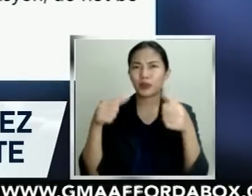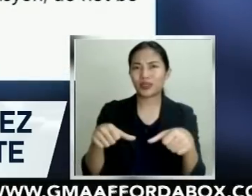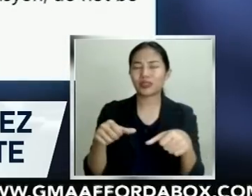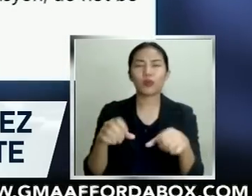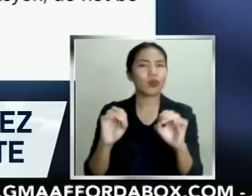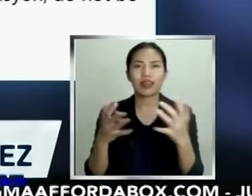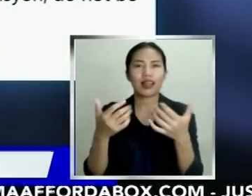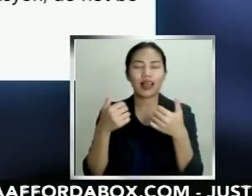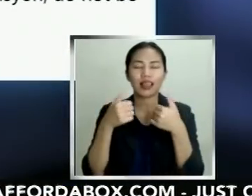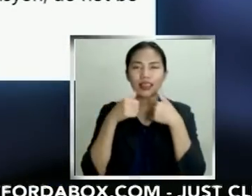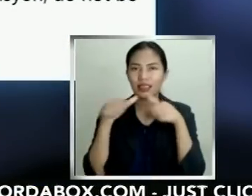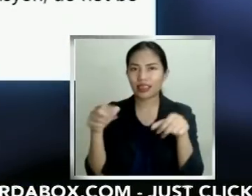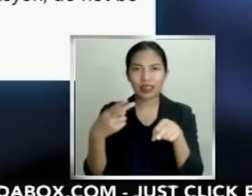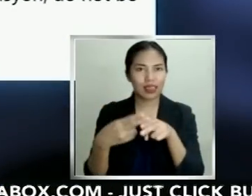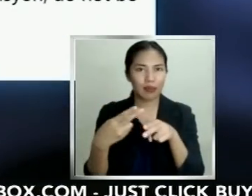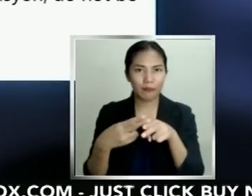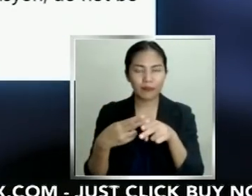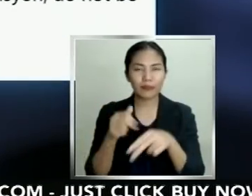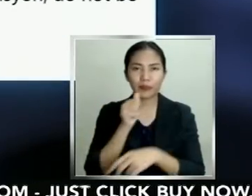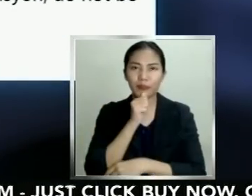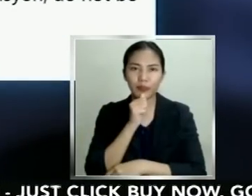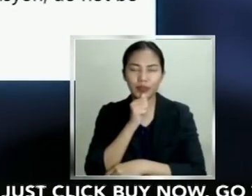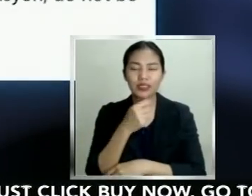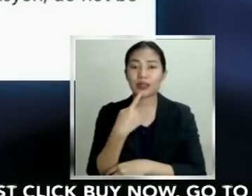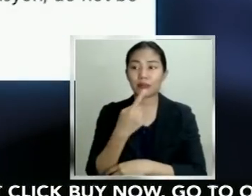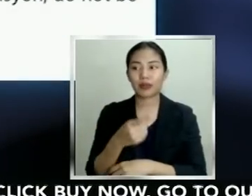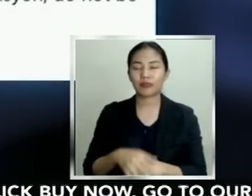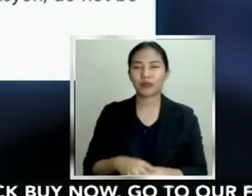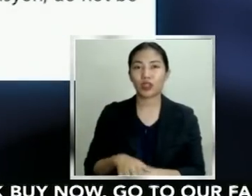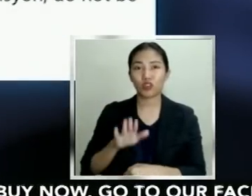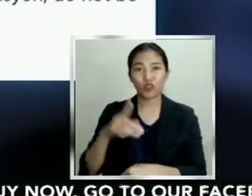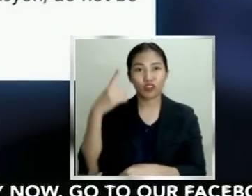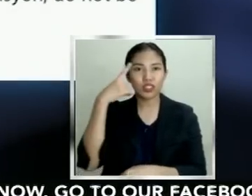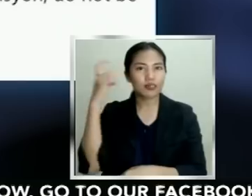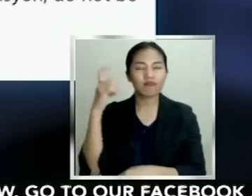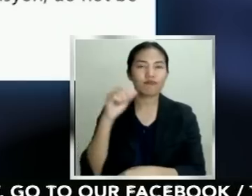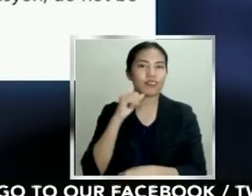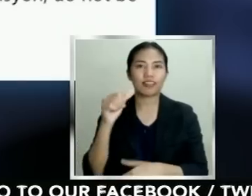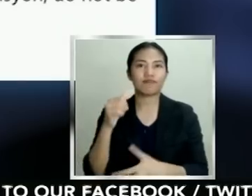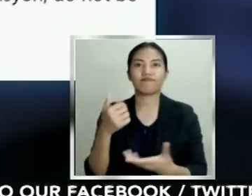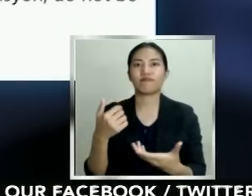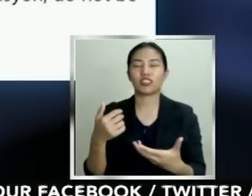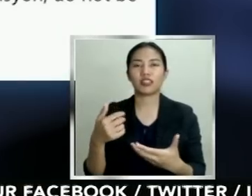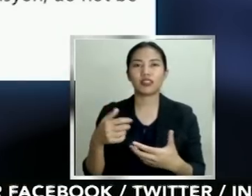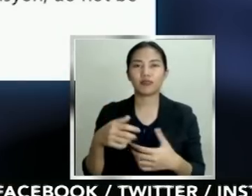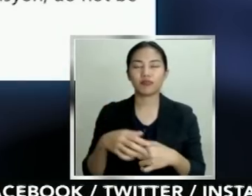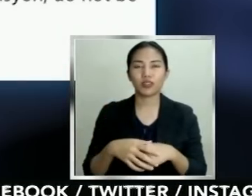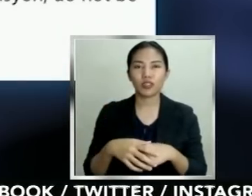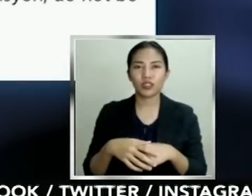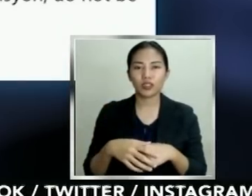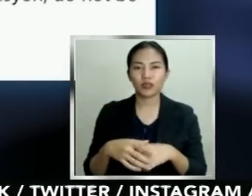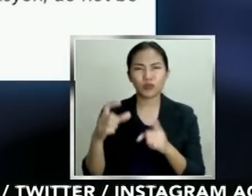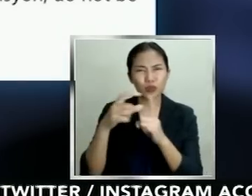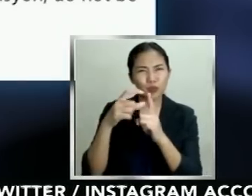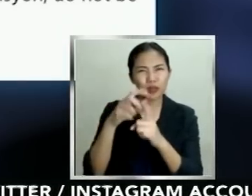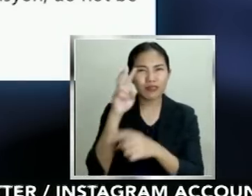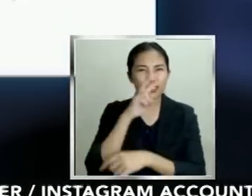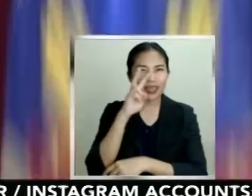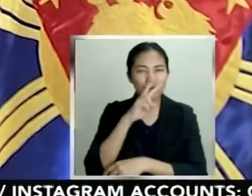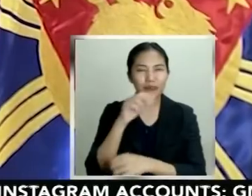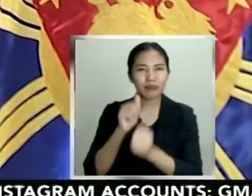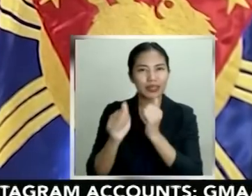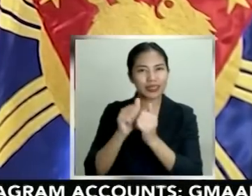Sinabi niyang sa ambisyon daw nito, huwag maging tambaloslos, salitang Bisaya na ginagamit para batikusin ang karakter ng isang